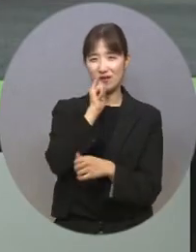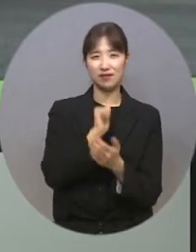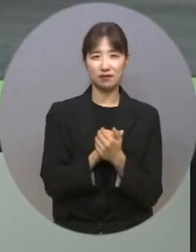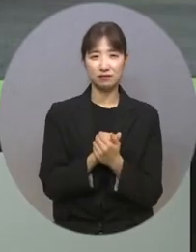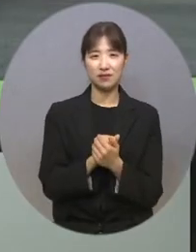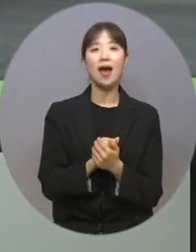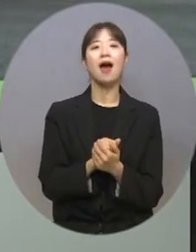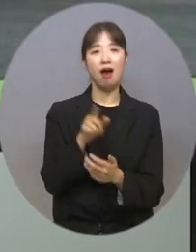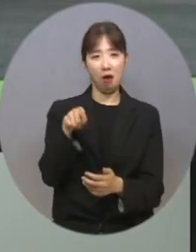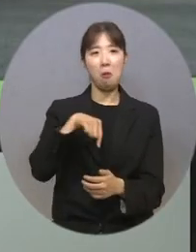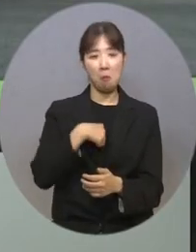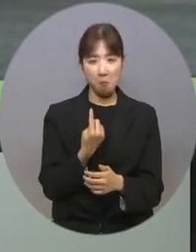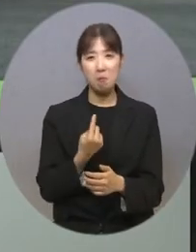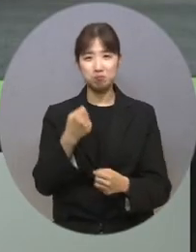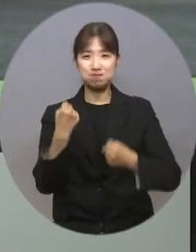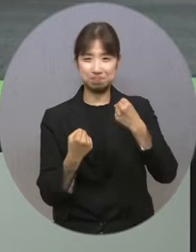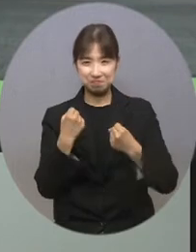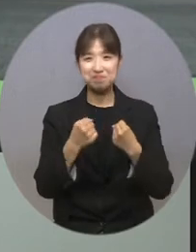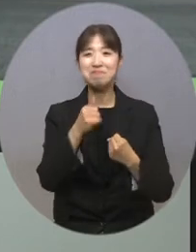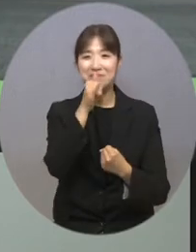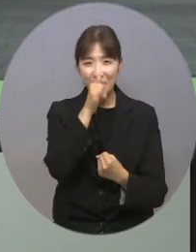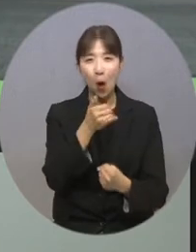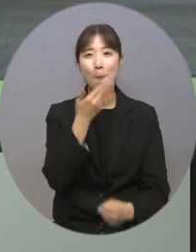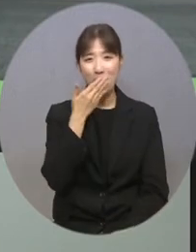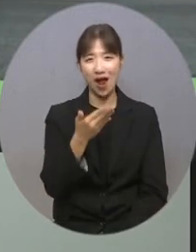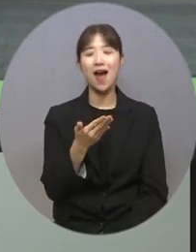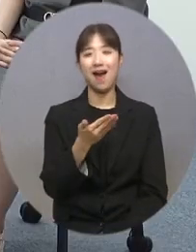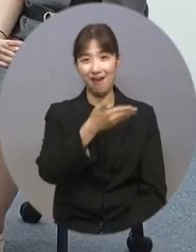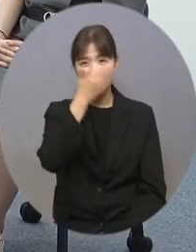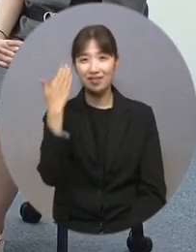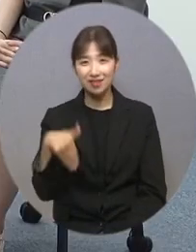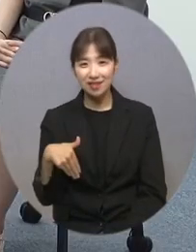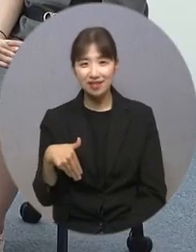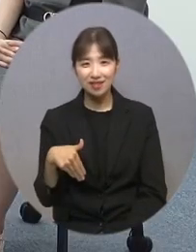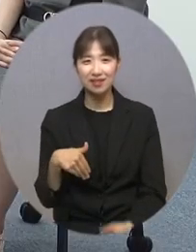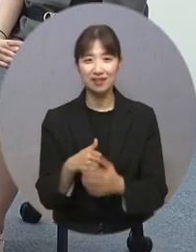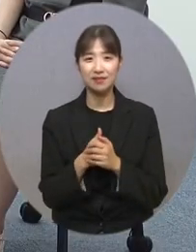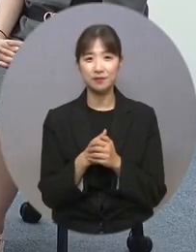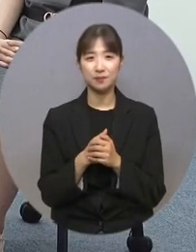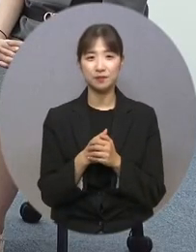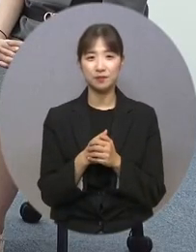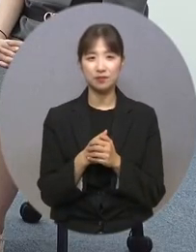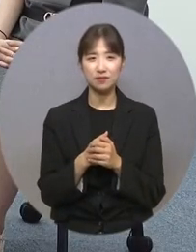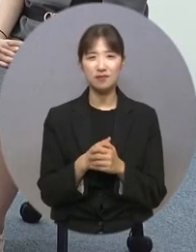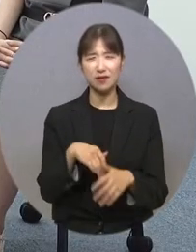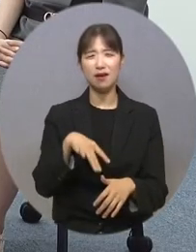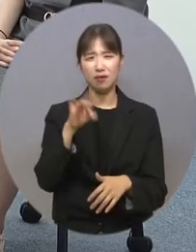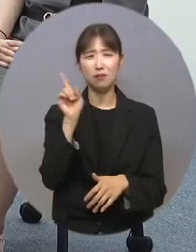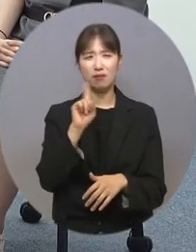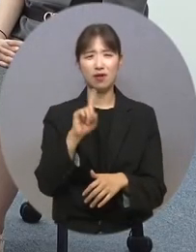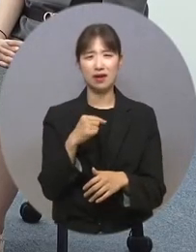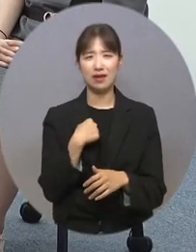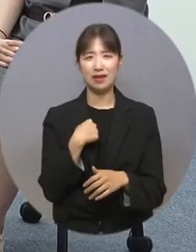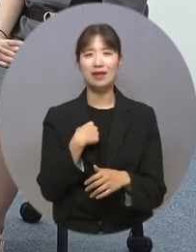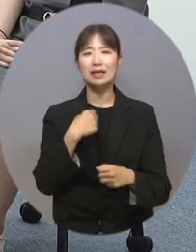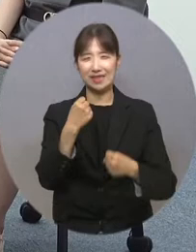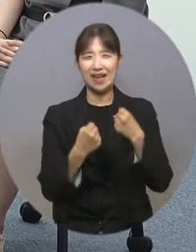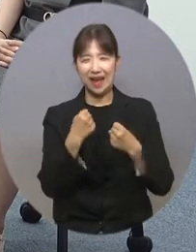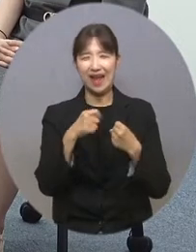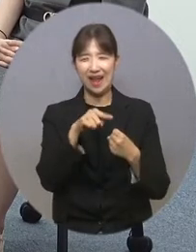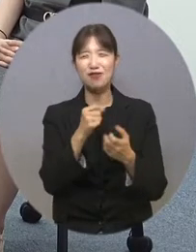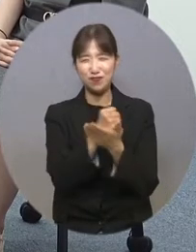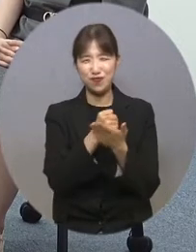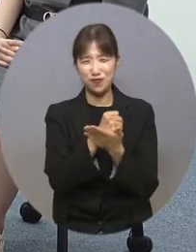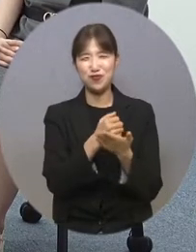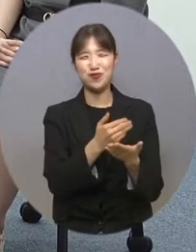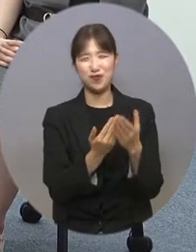현재는 그래도 자체를 이용 하실 환경이 되시는 상황이네요 어 일단은 차가 어떻게 생겼고 으